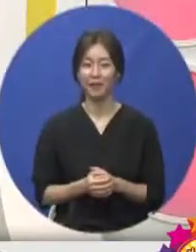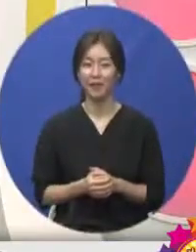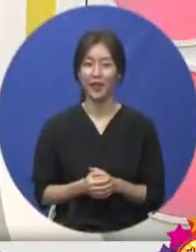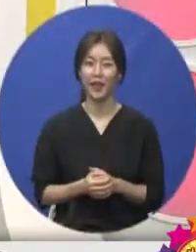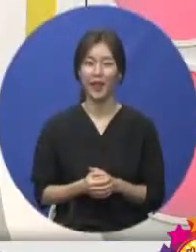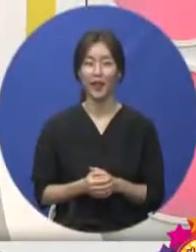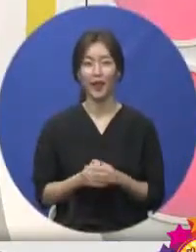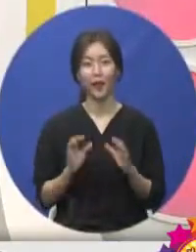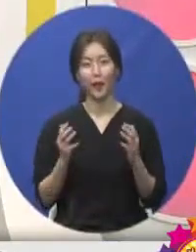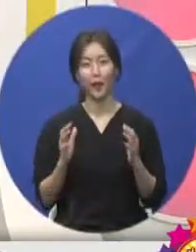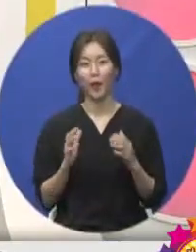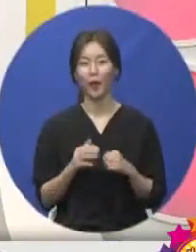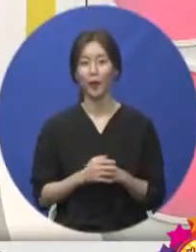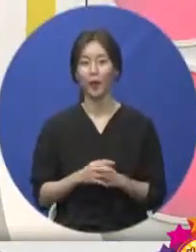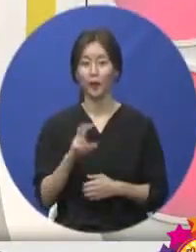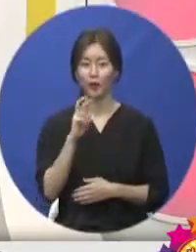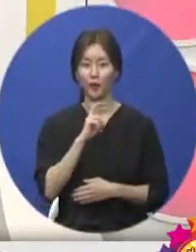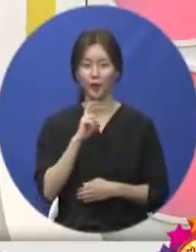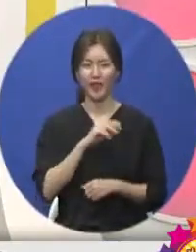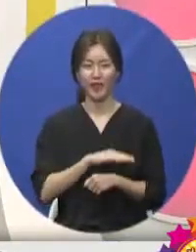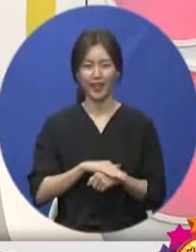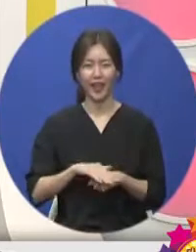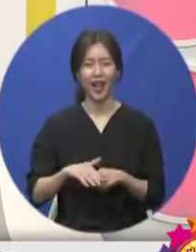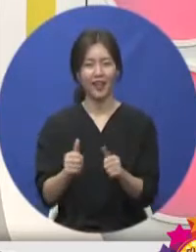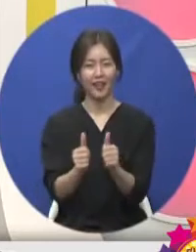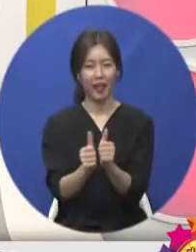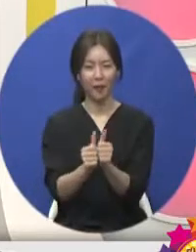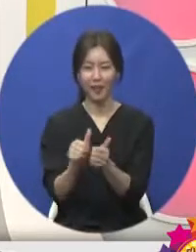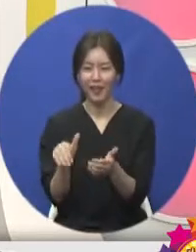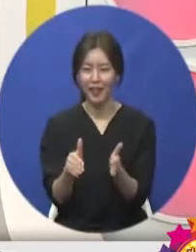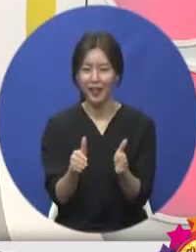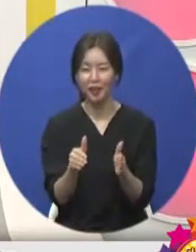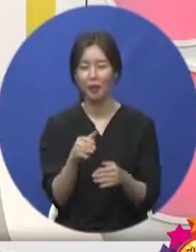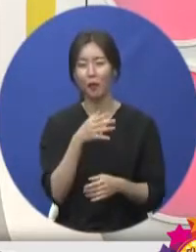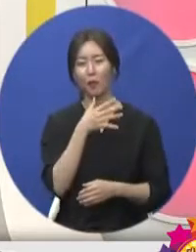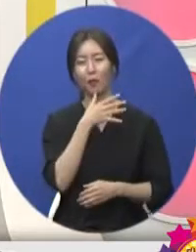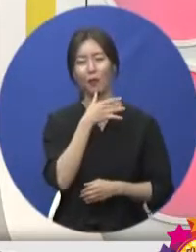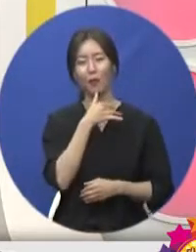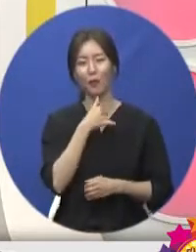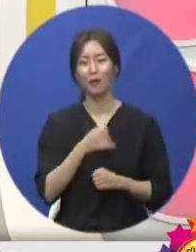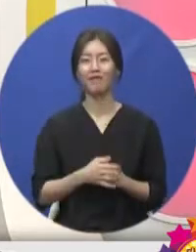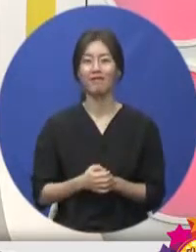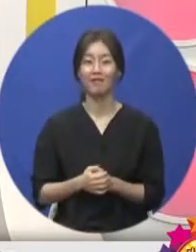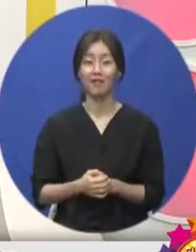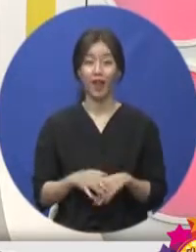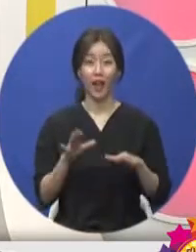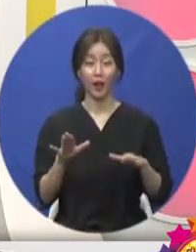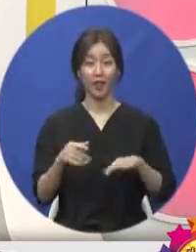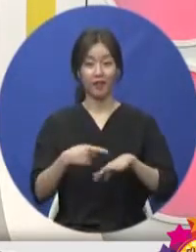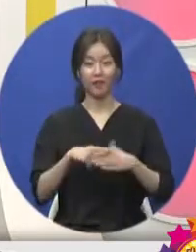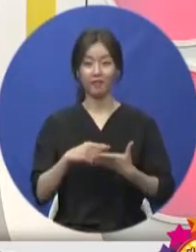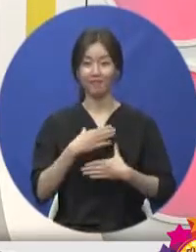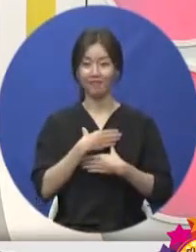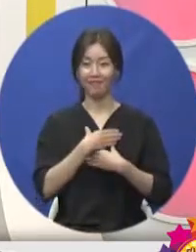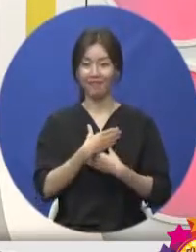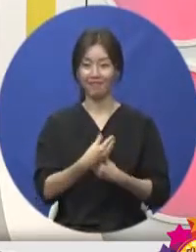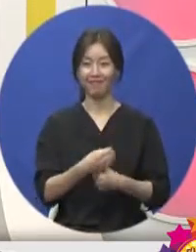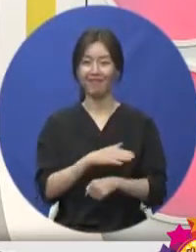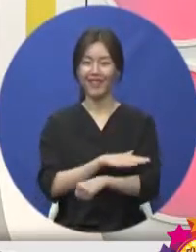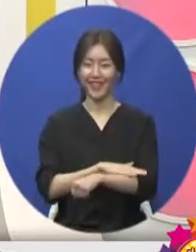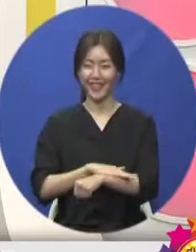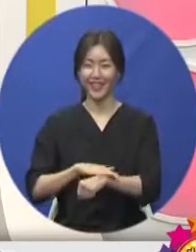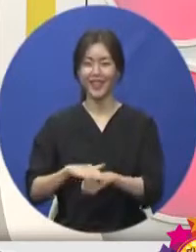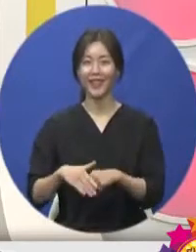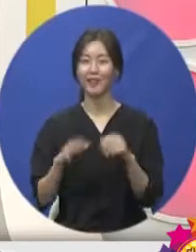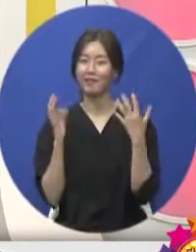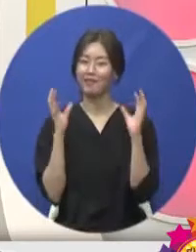네, 아, 잘 들었습니다. 남자의 길은 그렇구나. 예. 노래 들으면서 또 한번 생각을 했습니다. 예, 오늘은 떨지 않고 편안하게 잘하셨습니다.